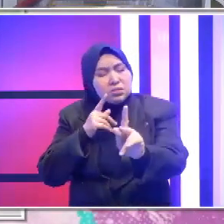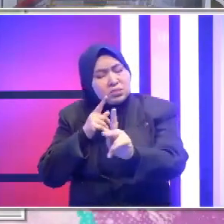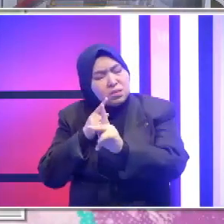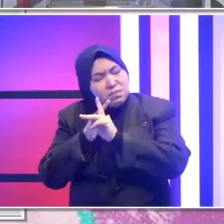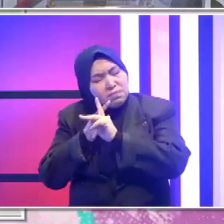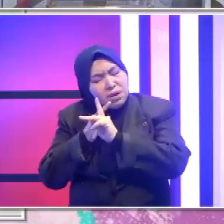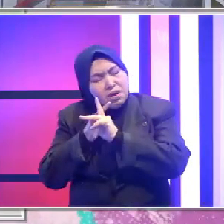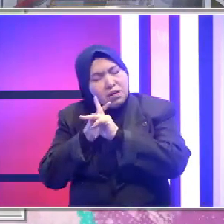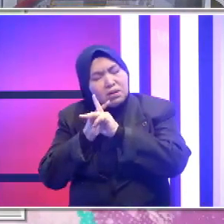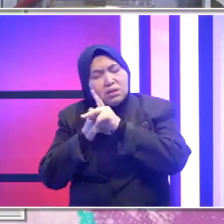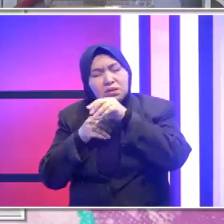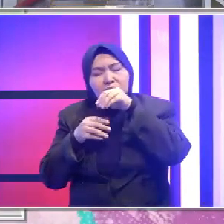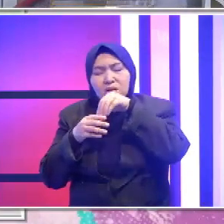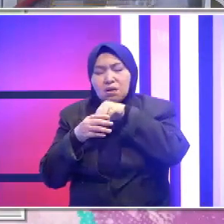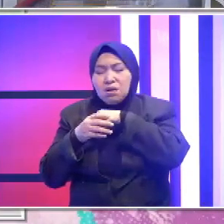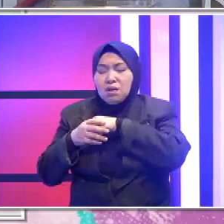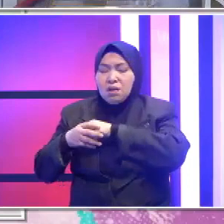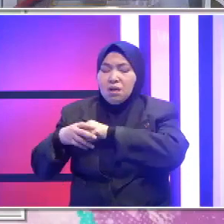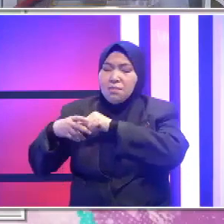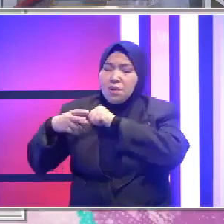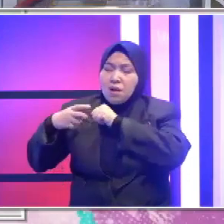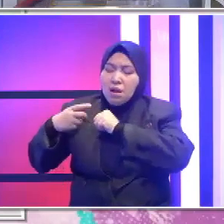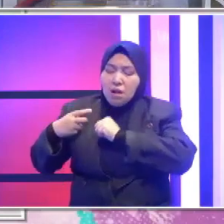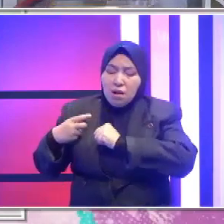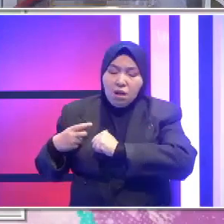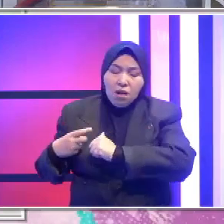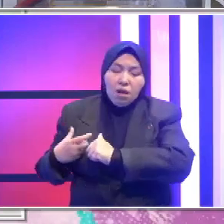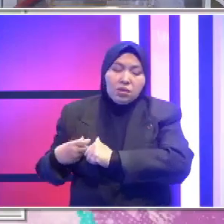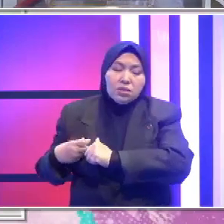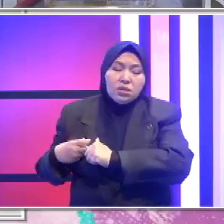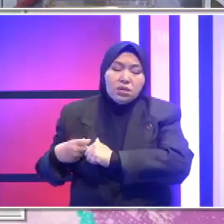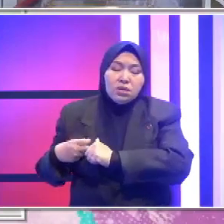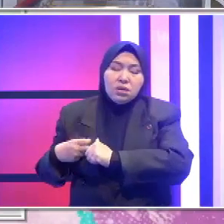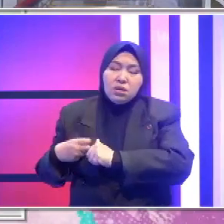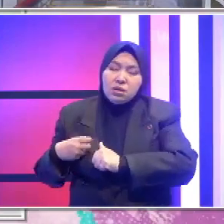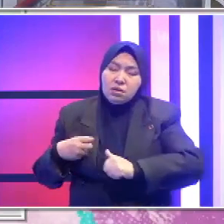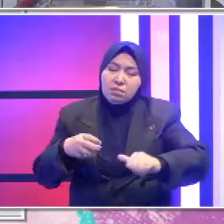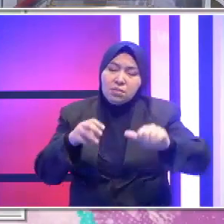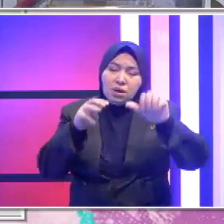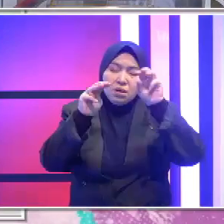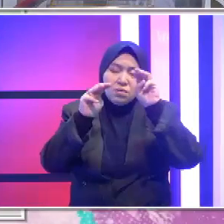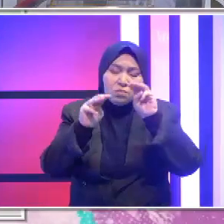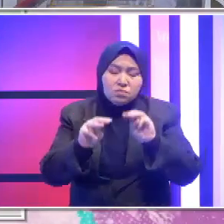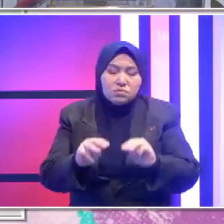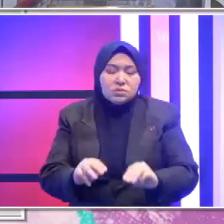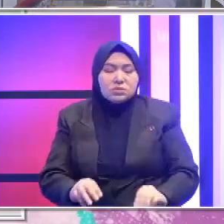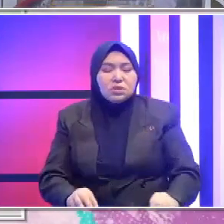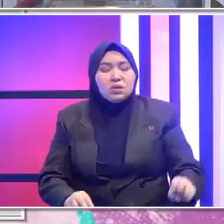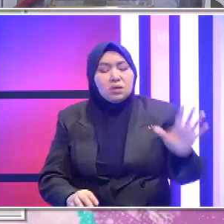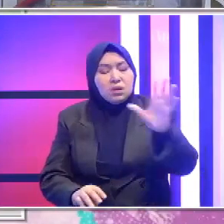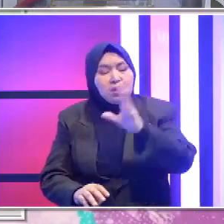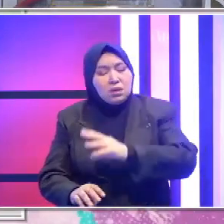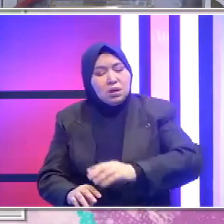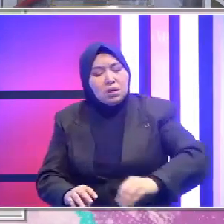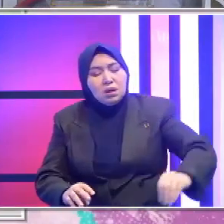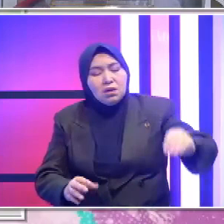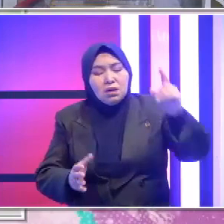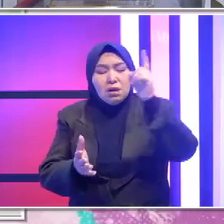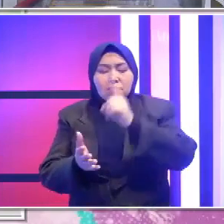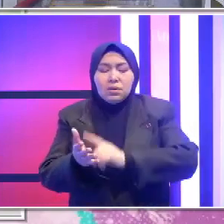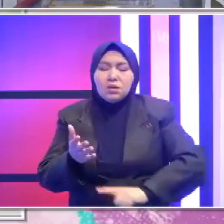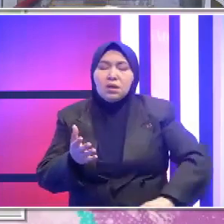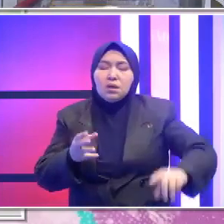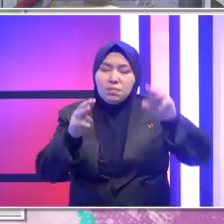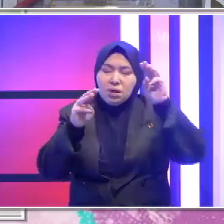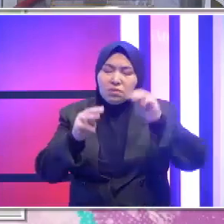muson durung Ummah nayu Alaihi Wa